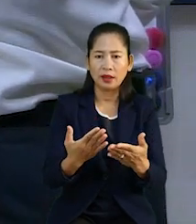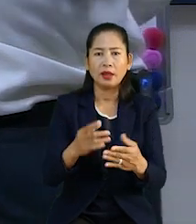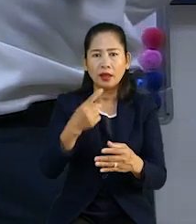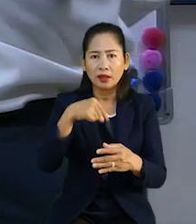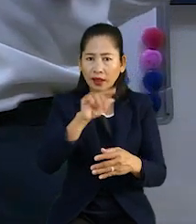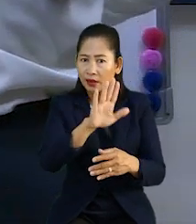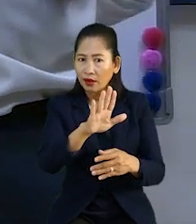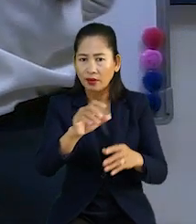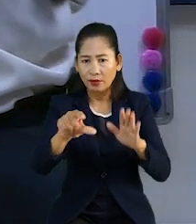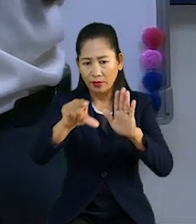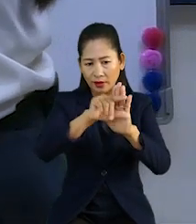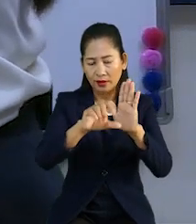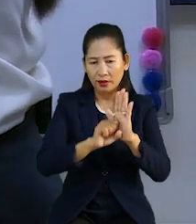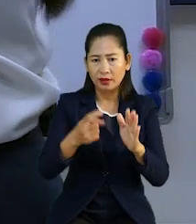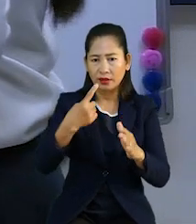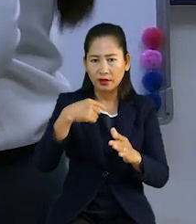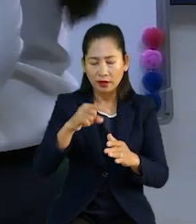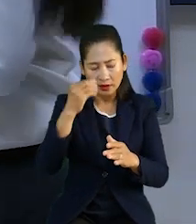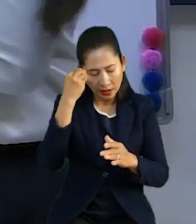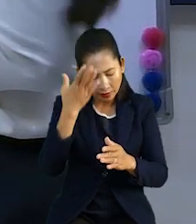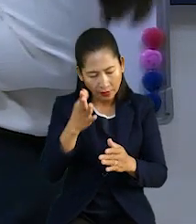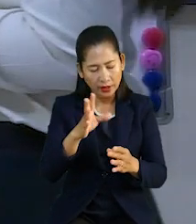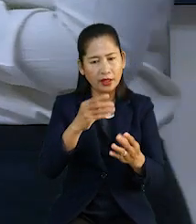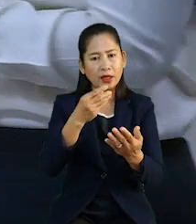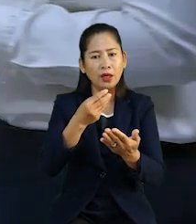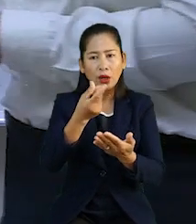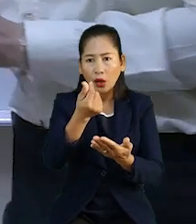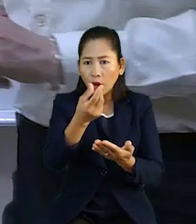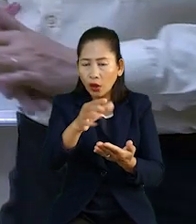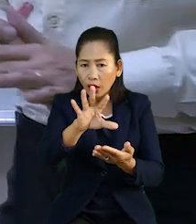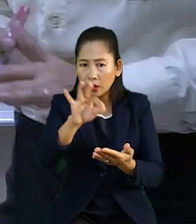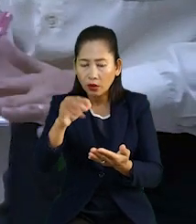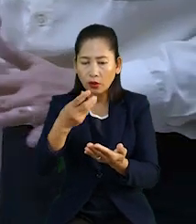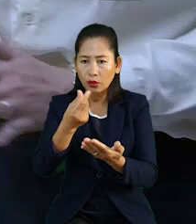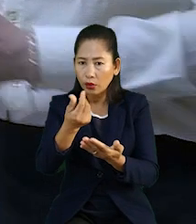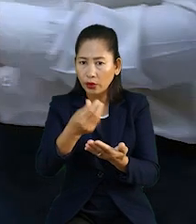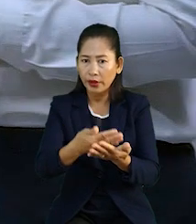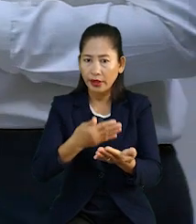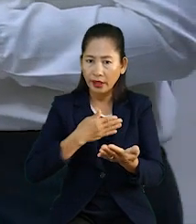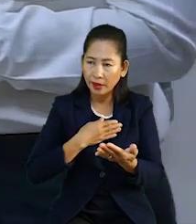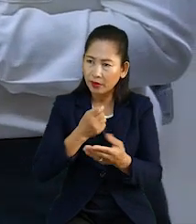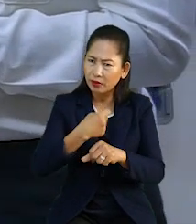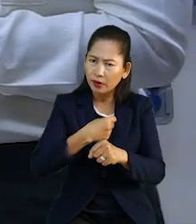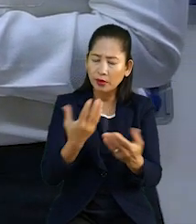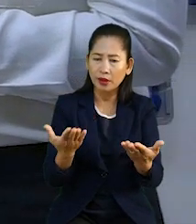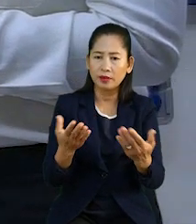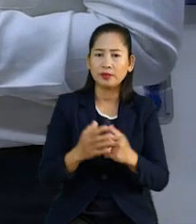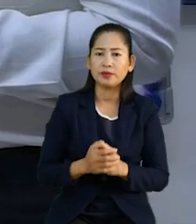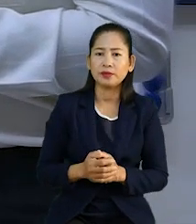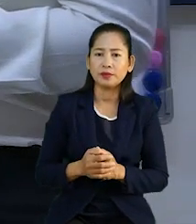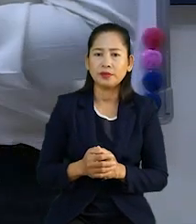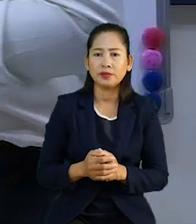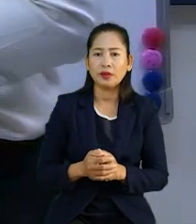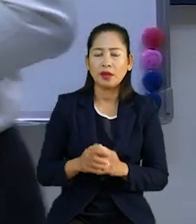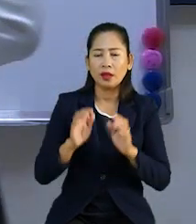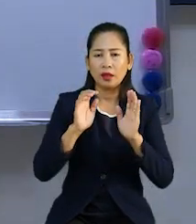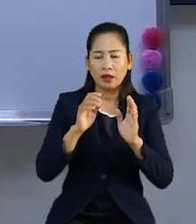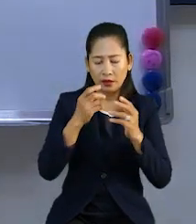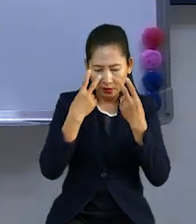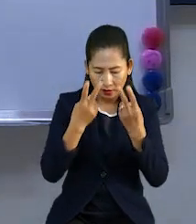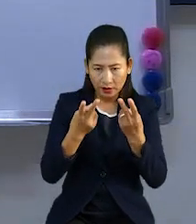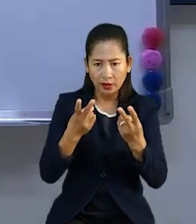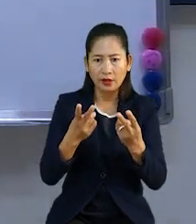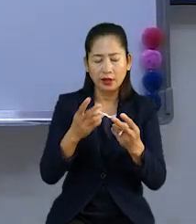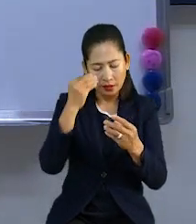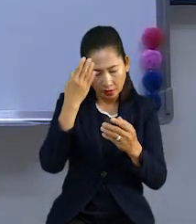ta còn ai cầm nọt bàn tê thả đầm bay rộp ra áp ta dừng trời phơ đôi mặt địch chà chẳng dừng khởi